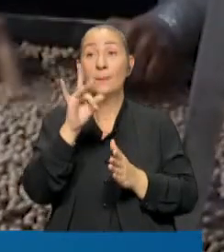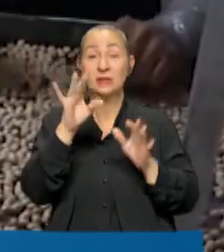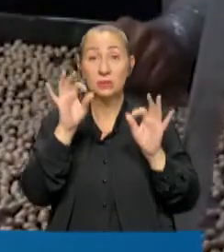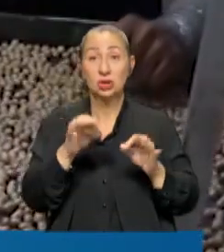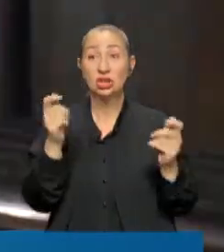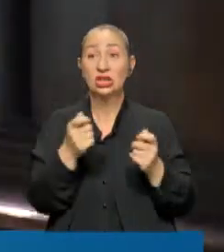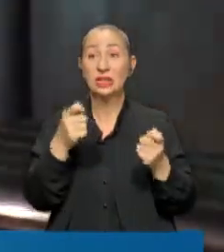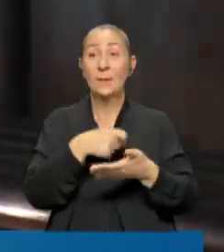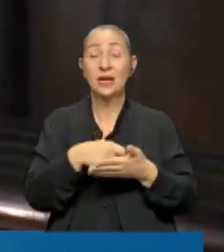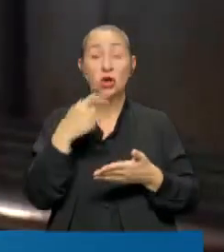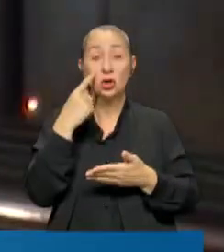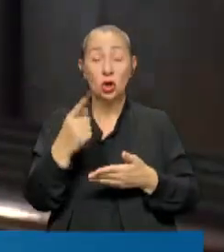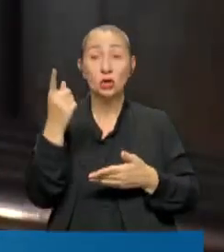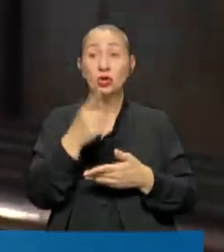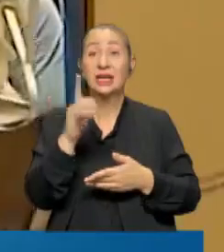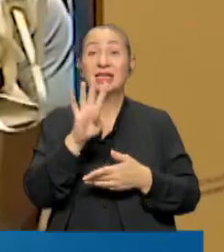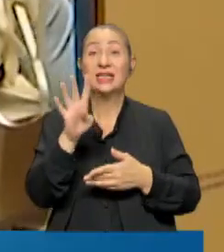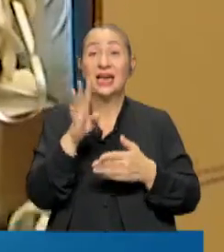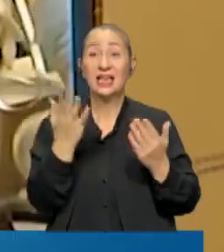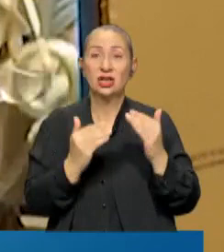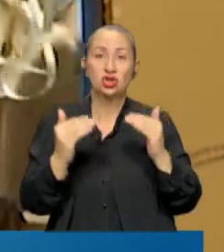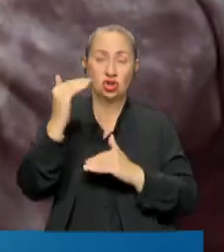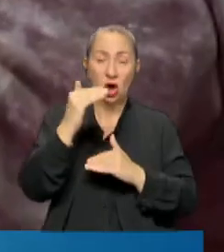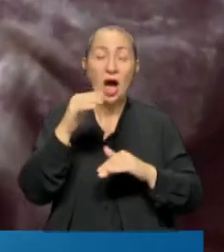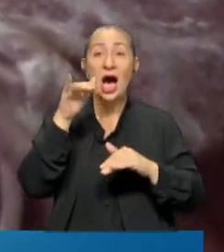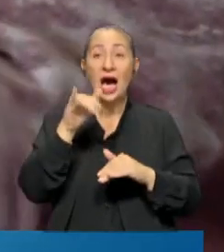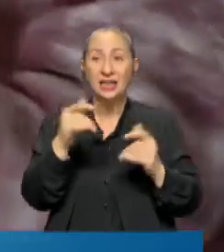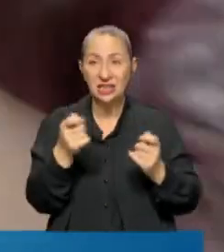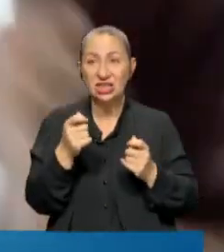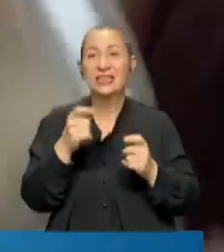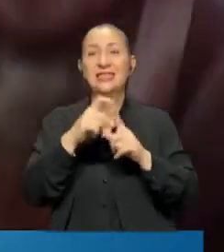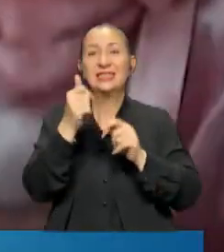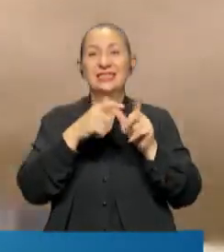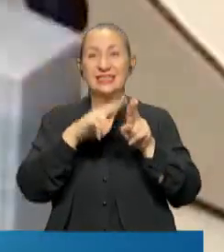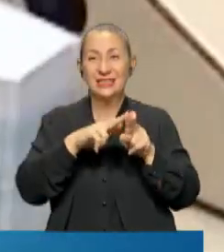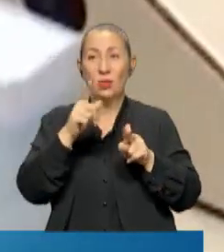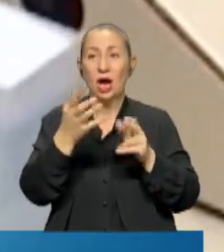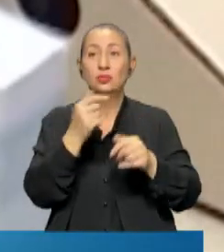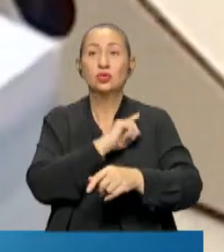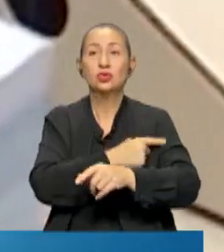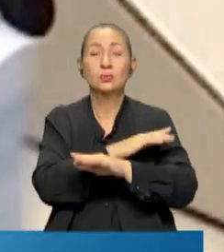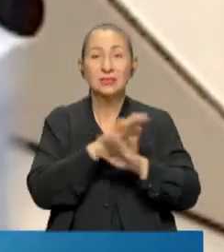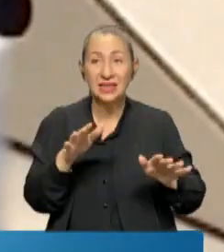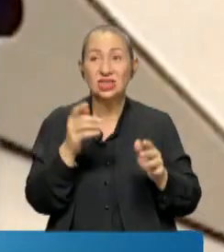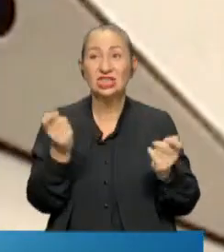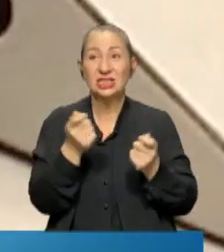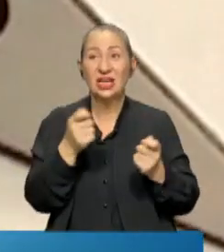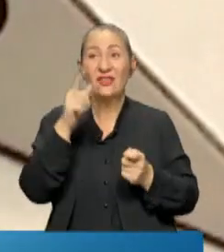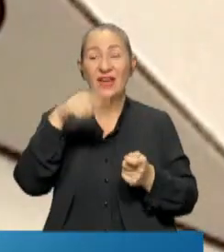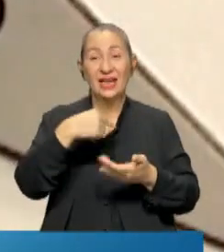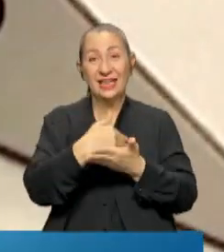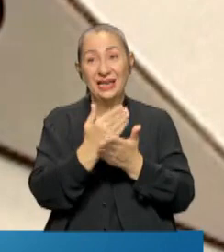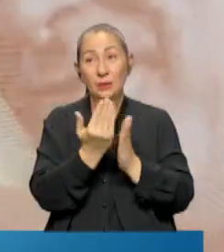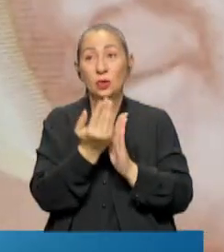başlıyor. Çalışanın maaşına göre %40'a kadar çıkıyor. Hak İş ve DİSK alım gücünün düştüğü bu ekonomik tabloda çalışanların vergi